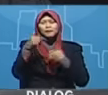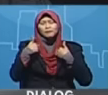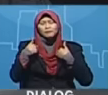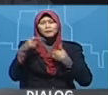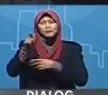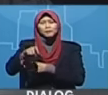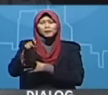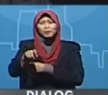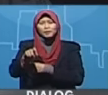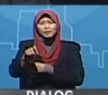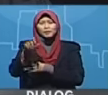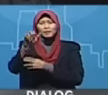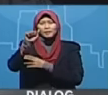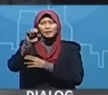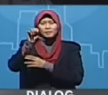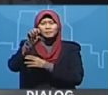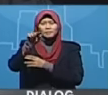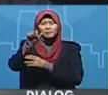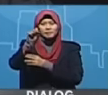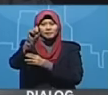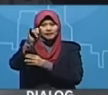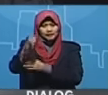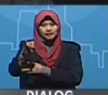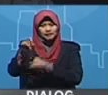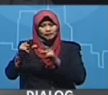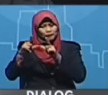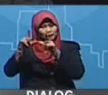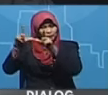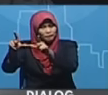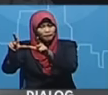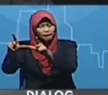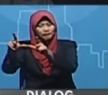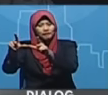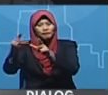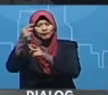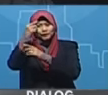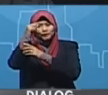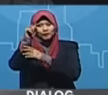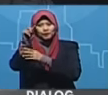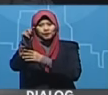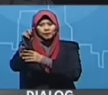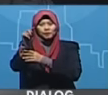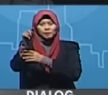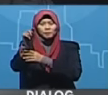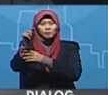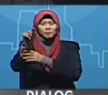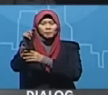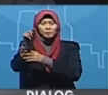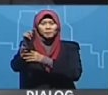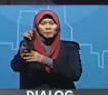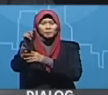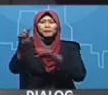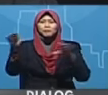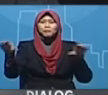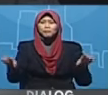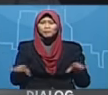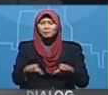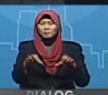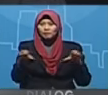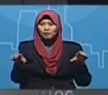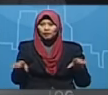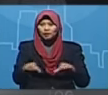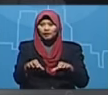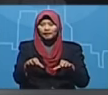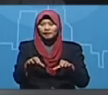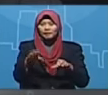ni agensi-agensi yang kita lesenskan ini untuk membuat melaksanakan